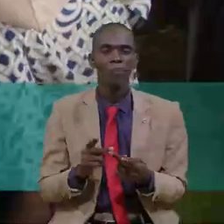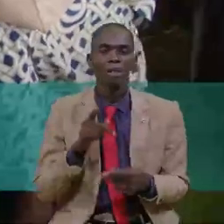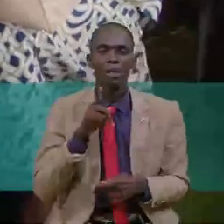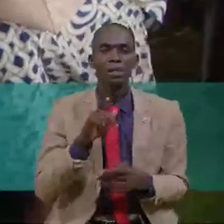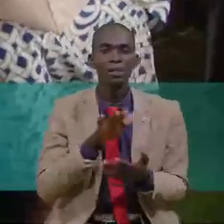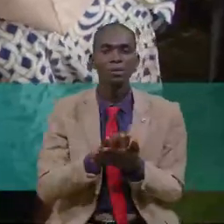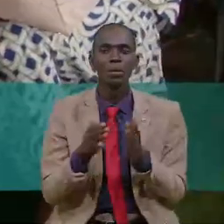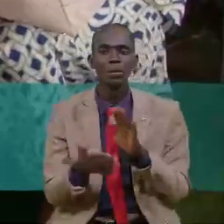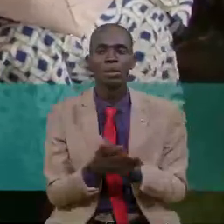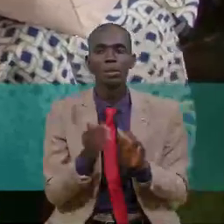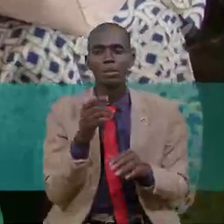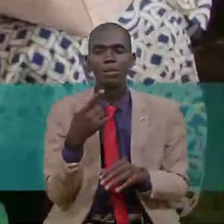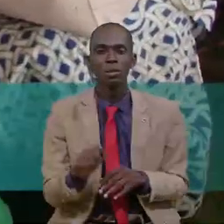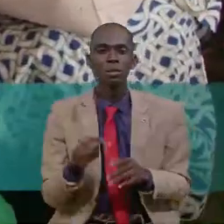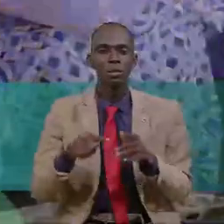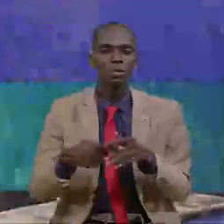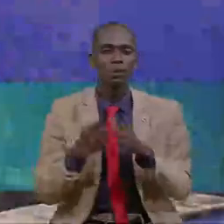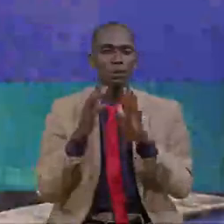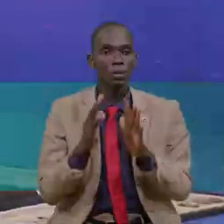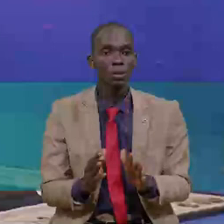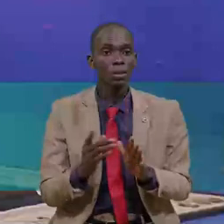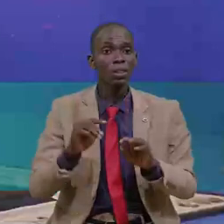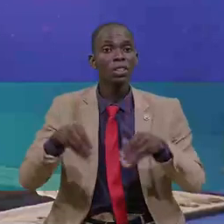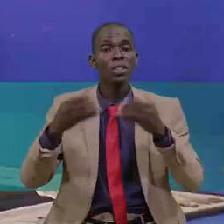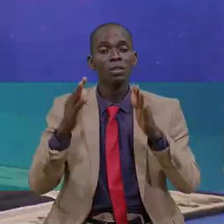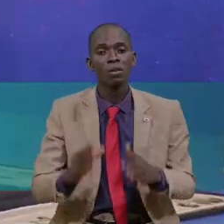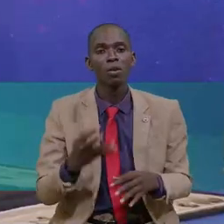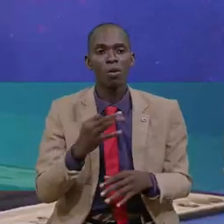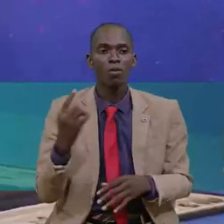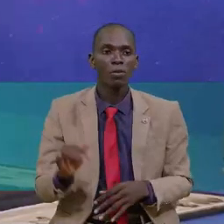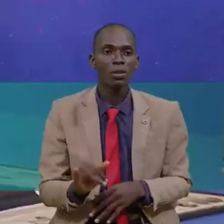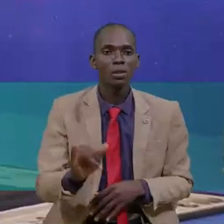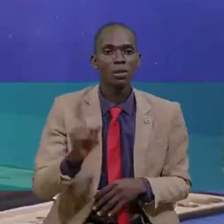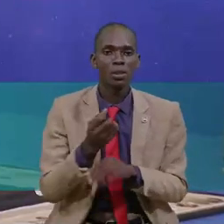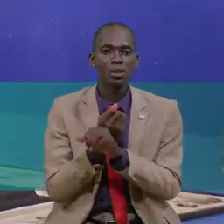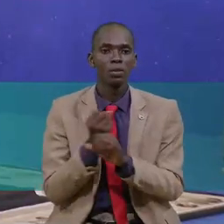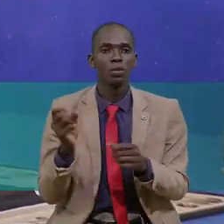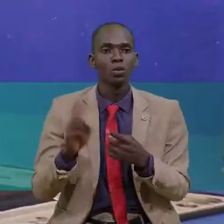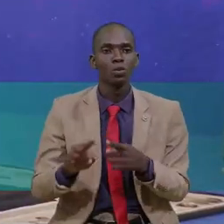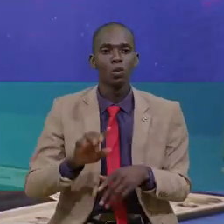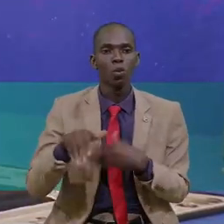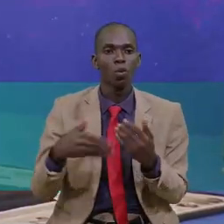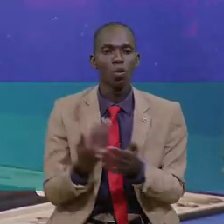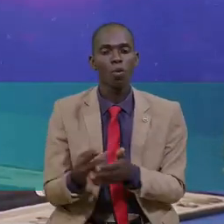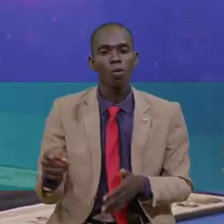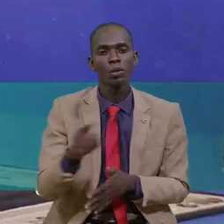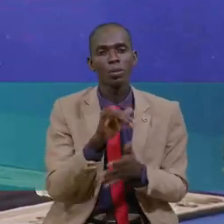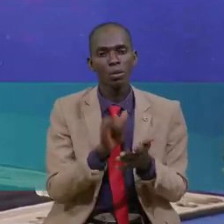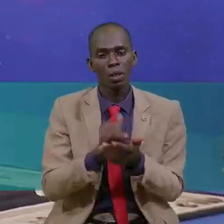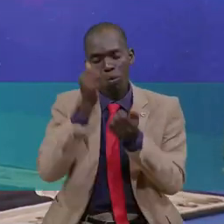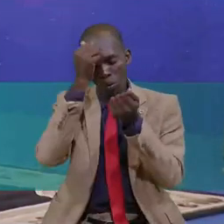la perfection, est devenu pour tous ceux qui lui obéissent, l'auteur d'un salut